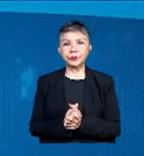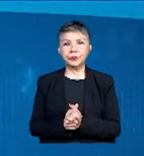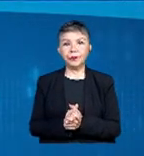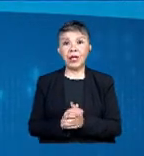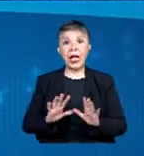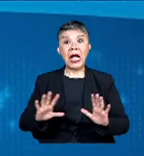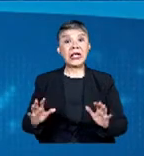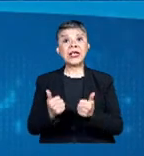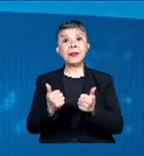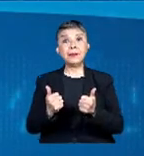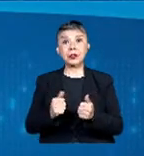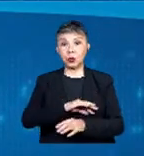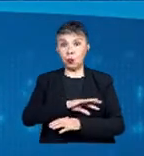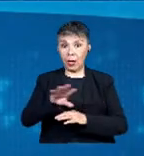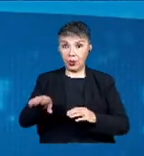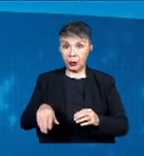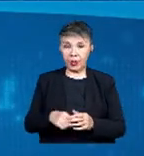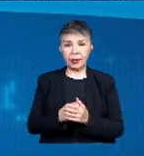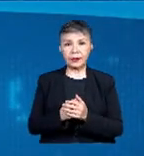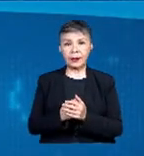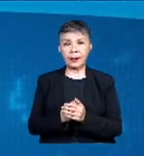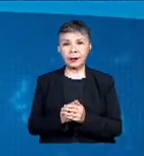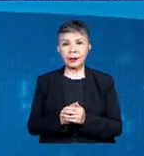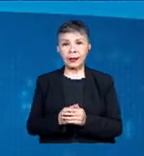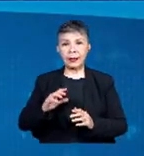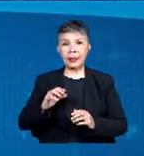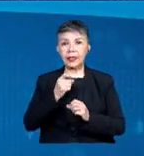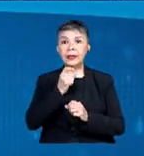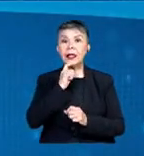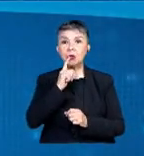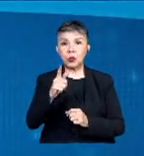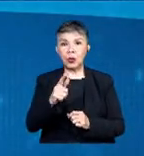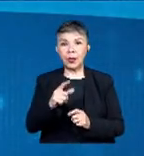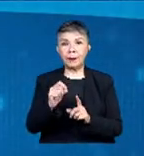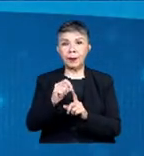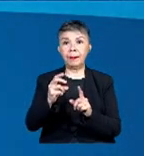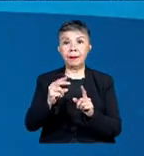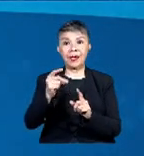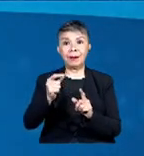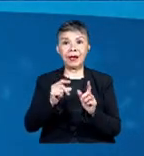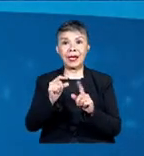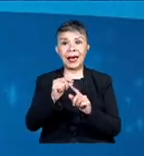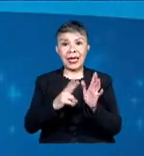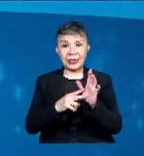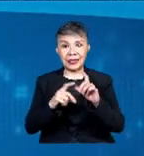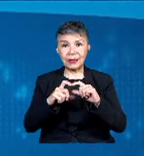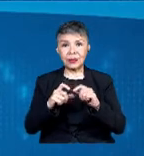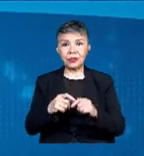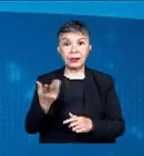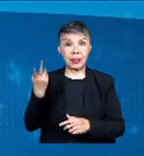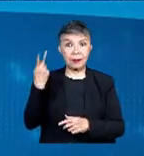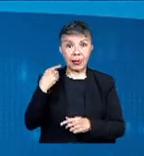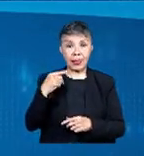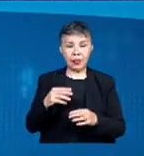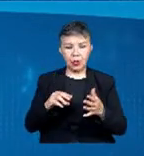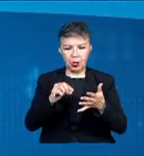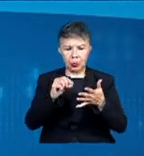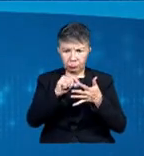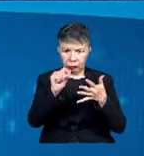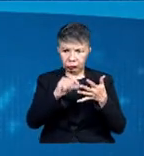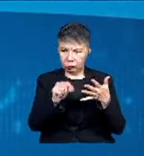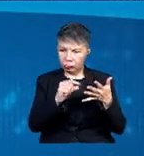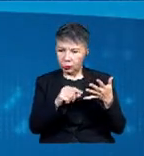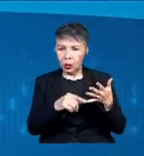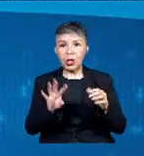Nah, kesiapan yang disampaikan oleh PB Parnas pada saat saya cek kemarin itu sudah